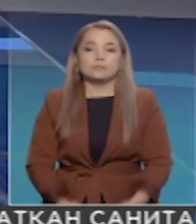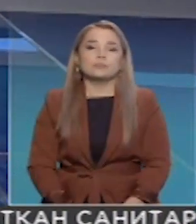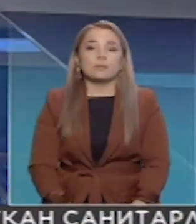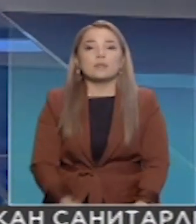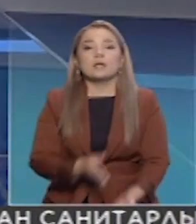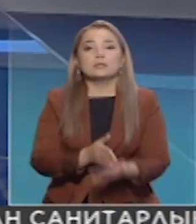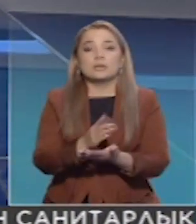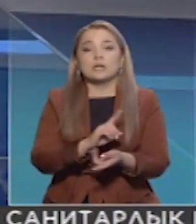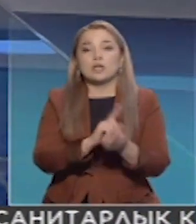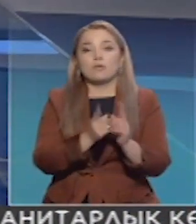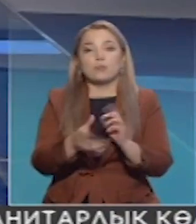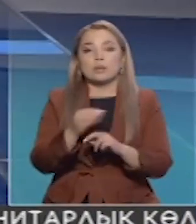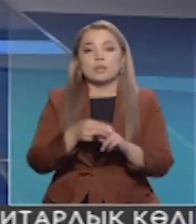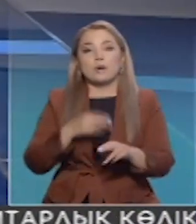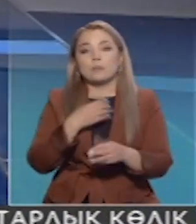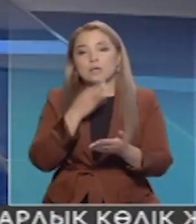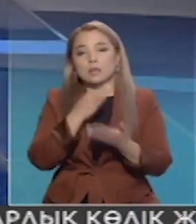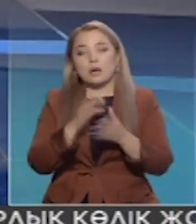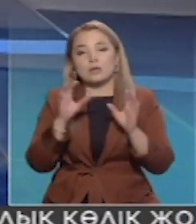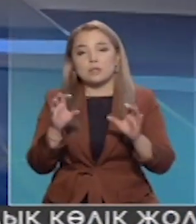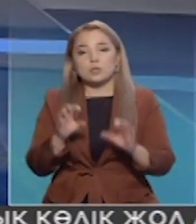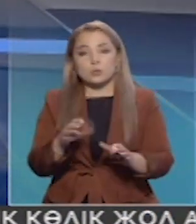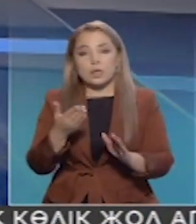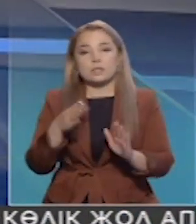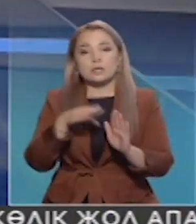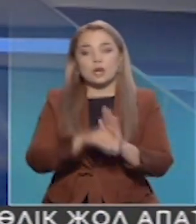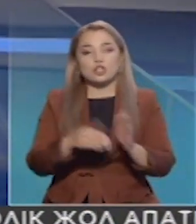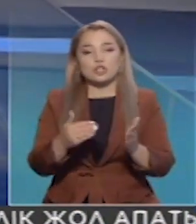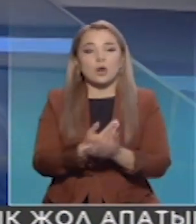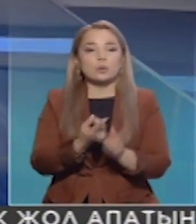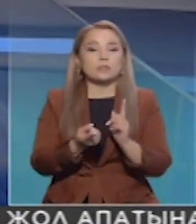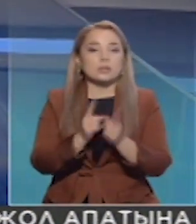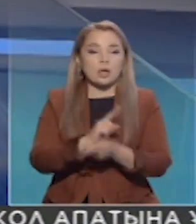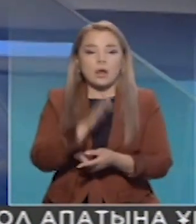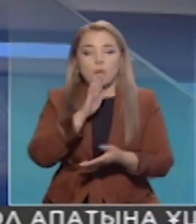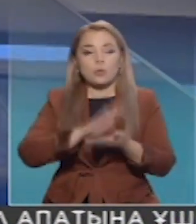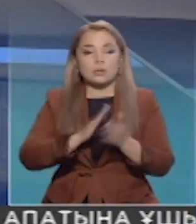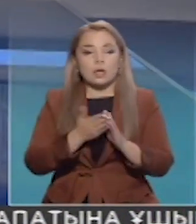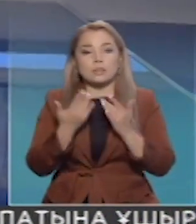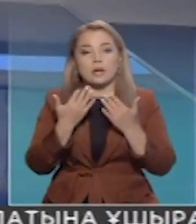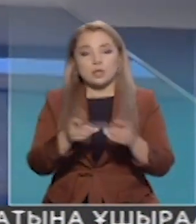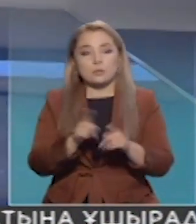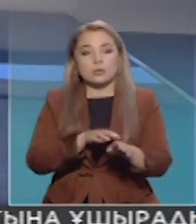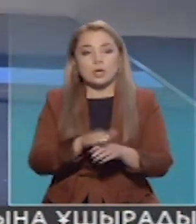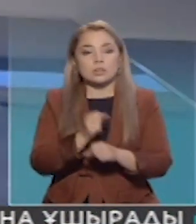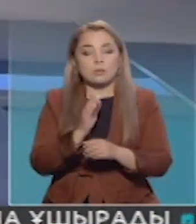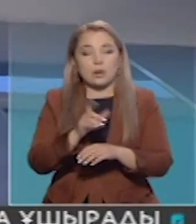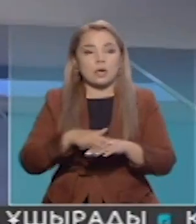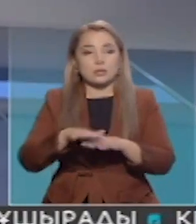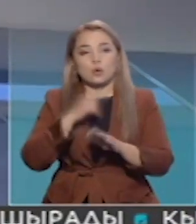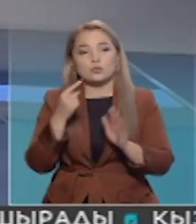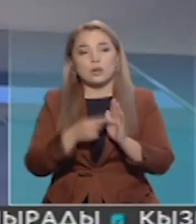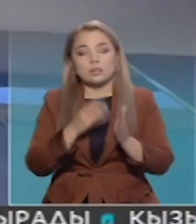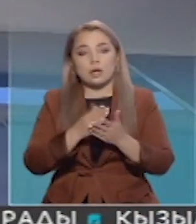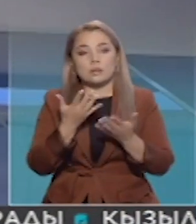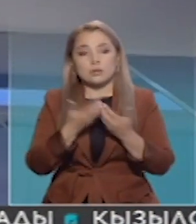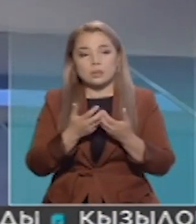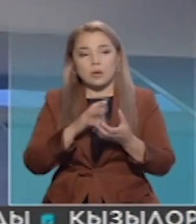Елдегі саяси реформалар негізінде конституциямызға енетін жаңа өзгерістер уақыт талабымен пісіп жетілген, халық көкейінде жүрген